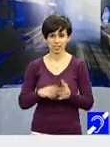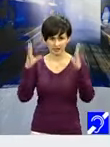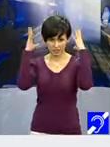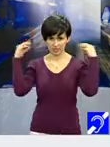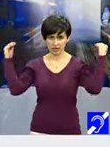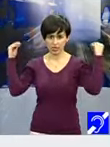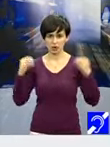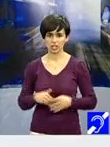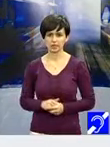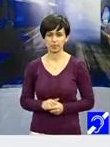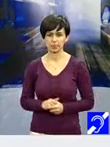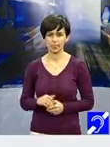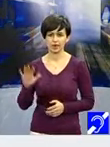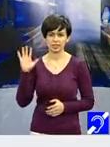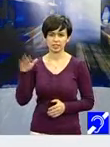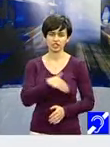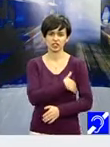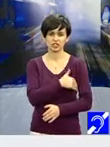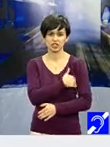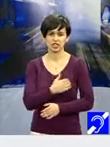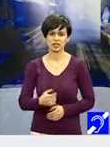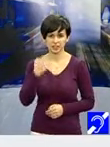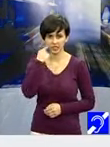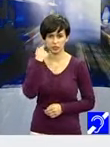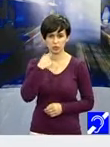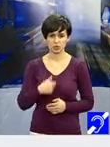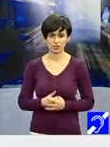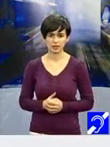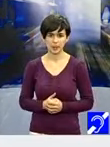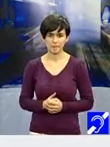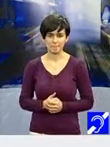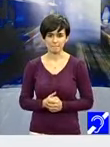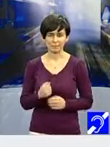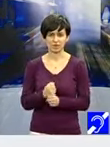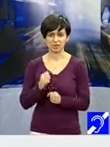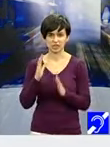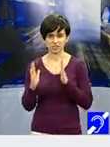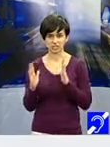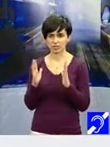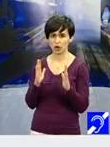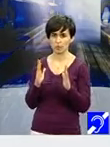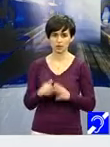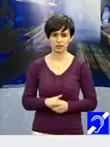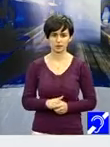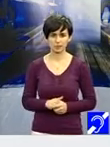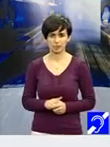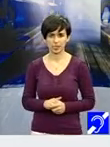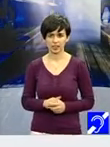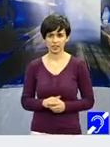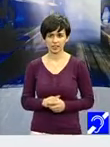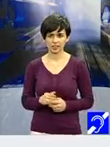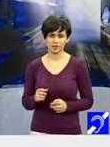elevi de la Liceul Nicolae Bălcescu și școala Iuliu Hațeganu din Cluj. De ce crezi că ați câștigat cu acest robot? Păi pentru că